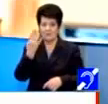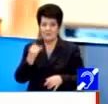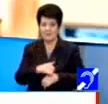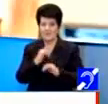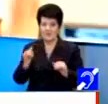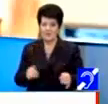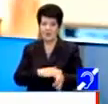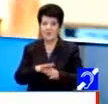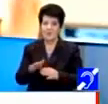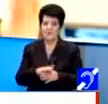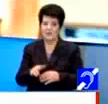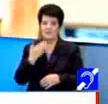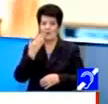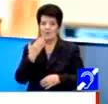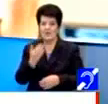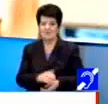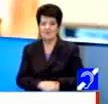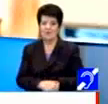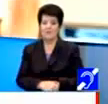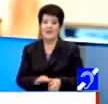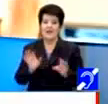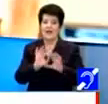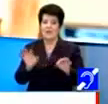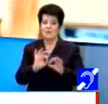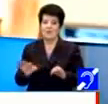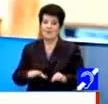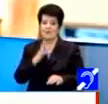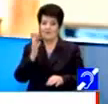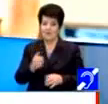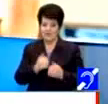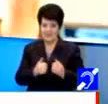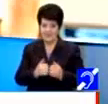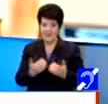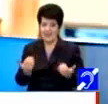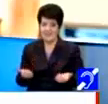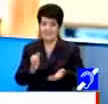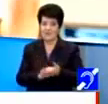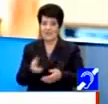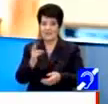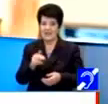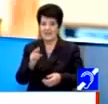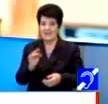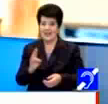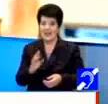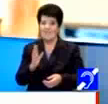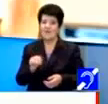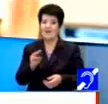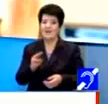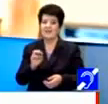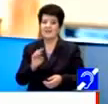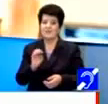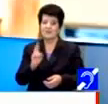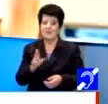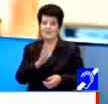dezvoltarea și promovarea identității românești. Reportajele vor fi difuzate zilnic, iar astăzi o cunoaștem pe Daniela Vacarciuc, directorul